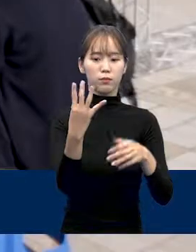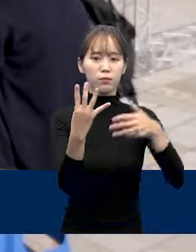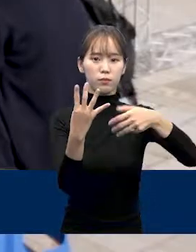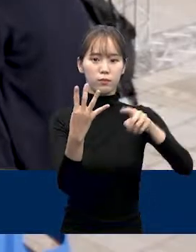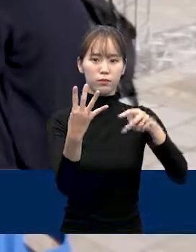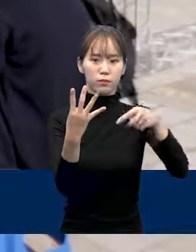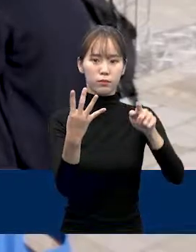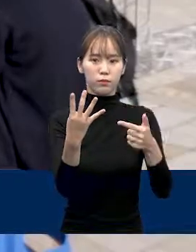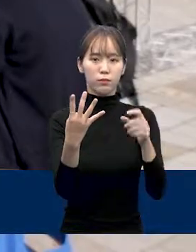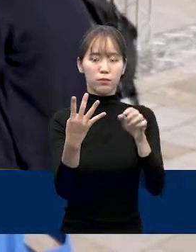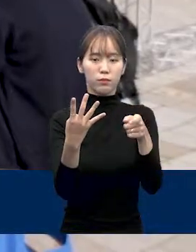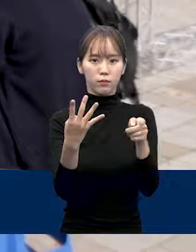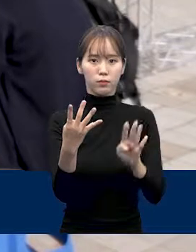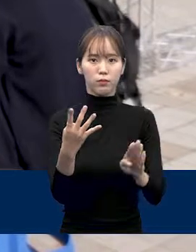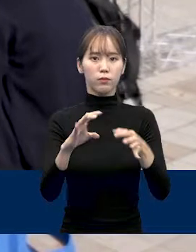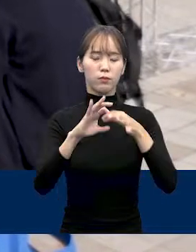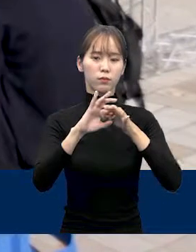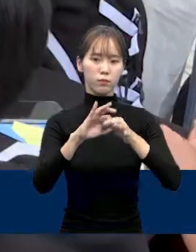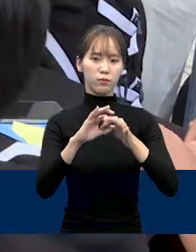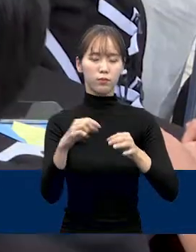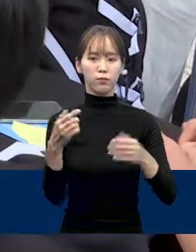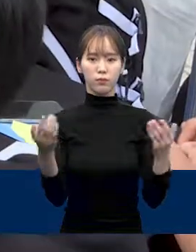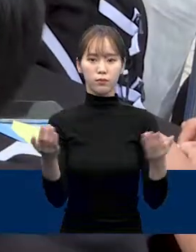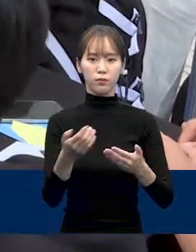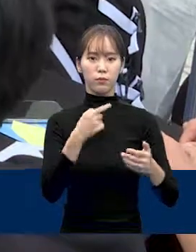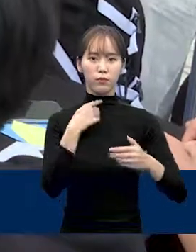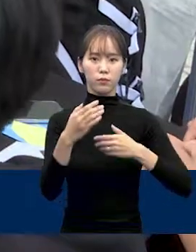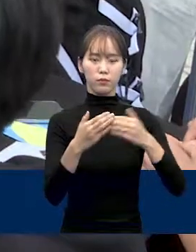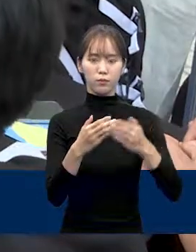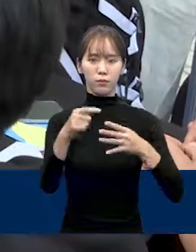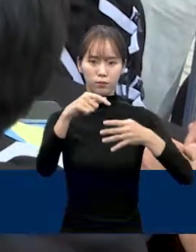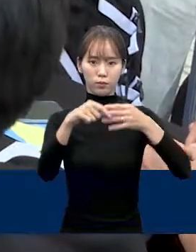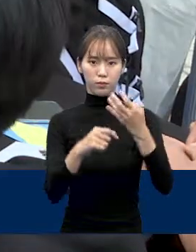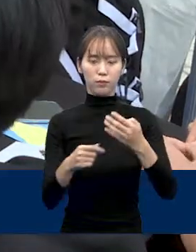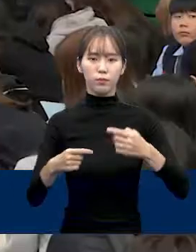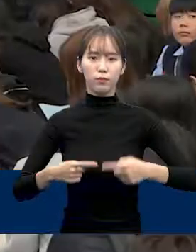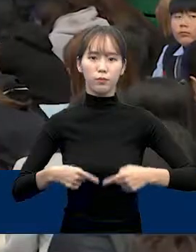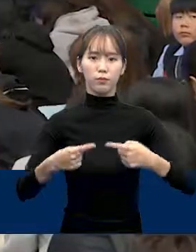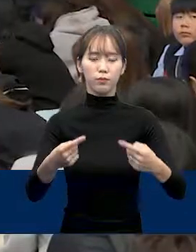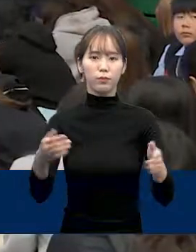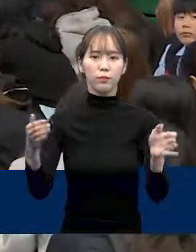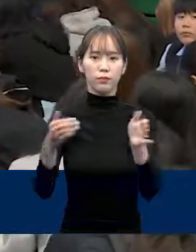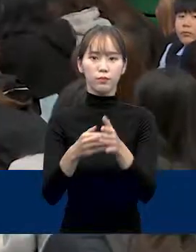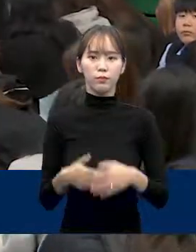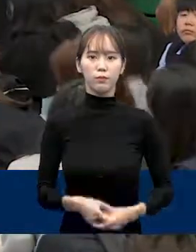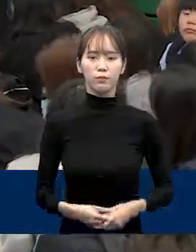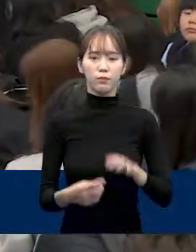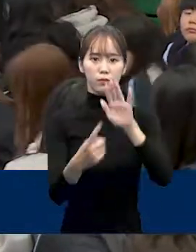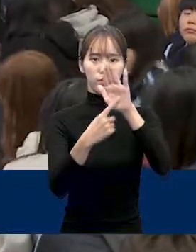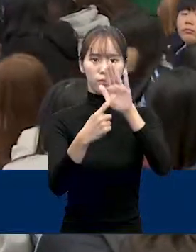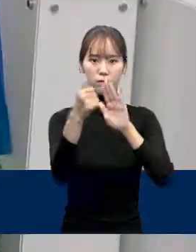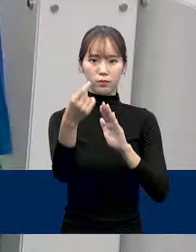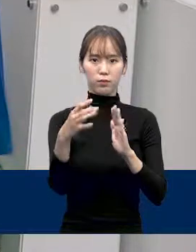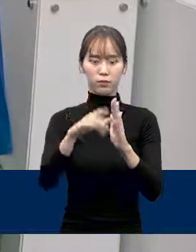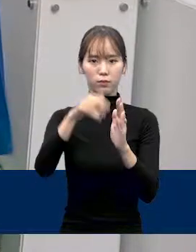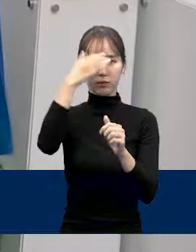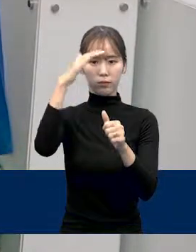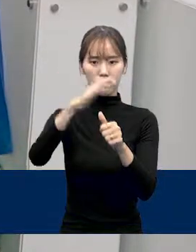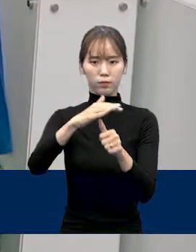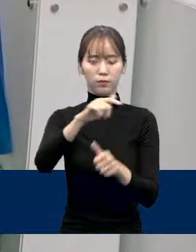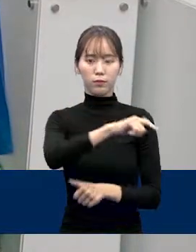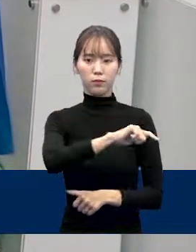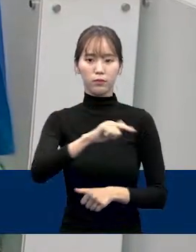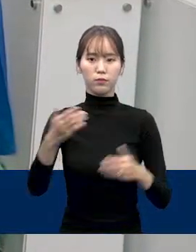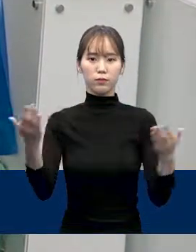드론 주행 생체 인식 등 다채로운 체험이 마련됐습니다 구는 이번 박람회에서 청소년들이 다양한